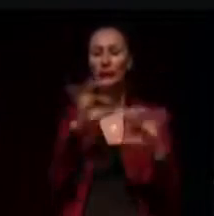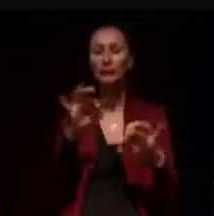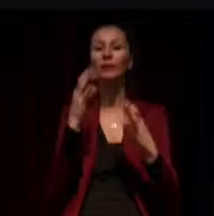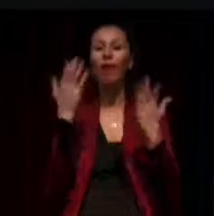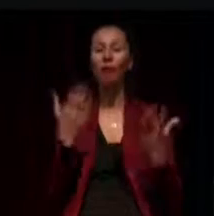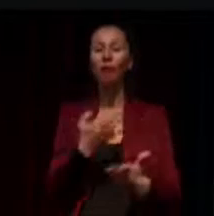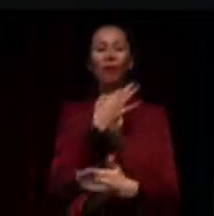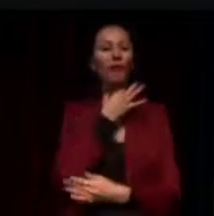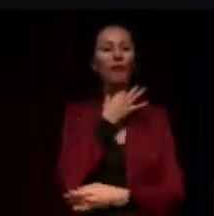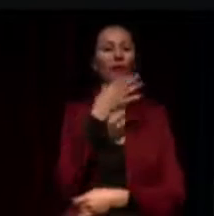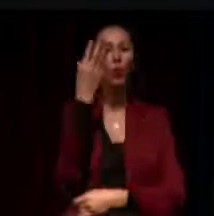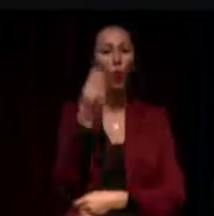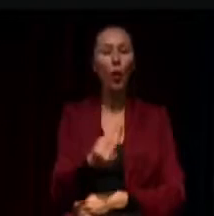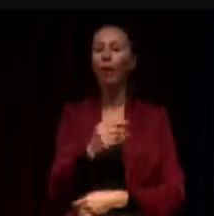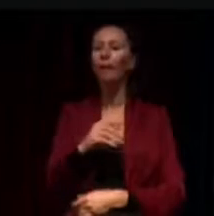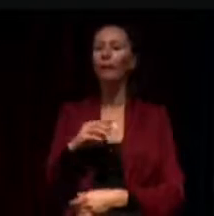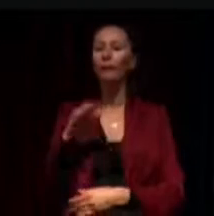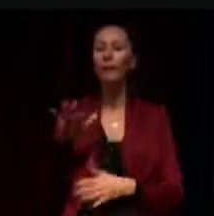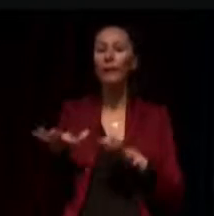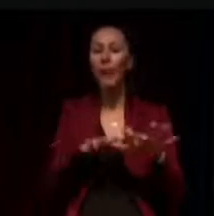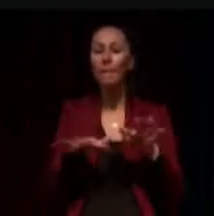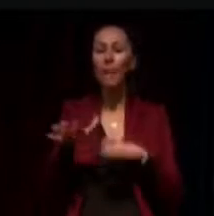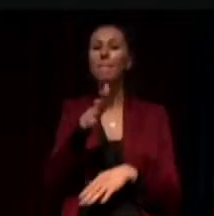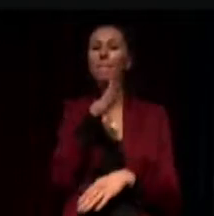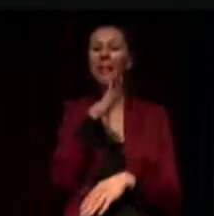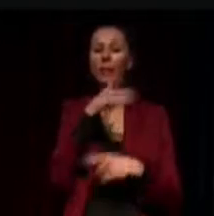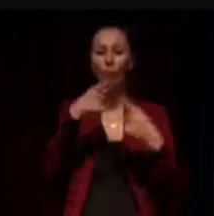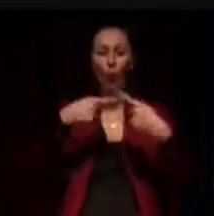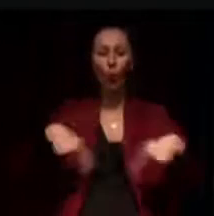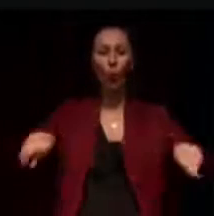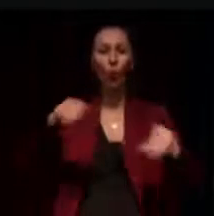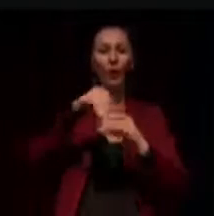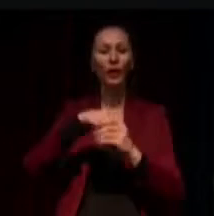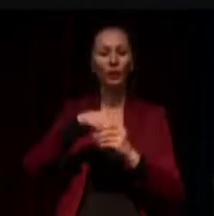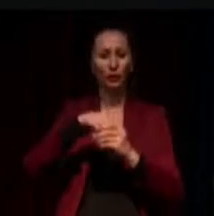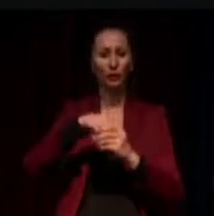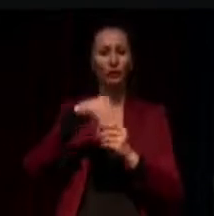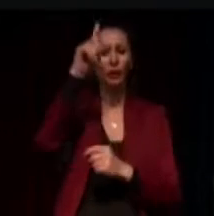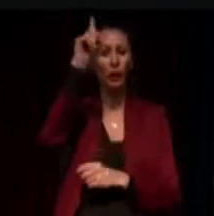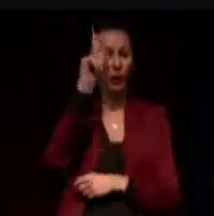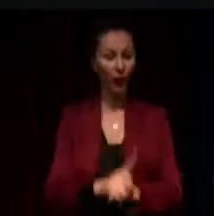hatta ihtiyaç duyulan deprem bilim kurulunun teşkili, akla gelen ilk